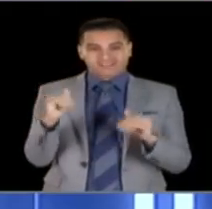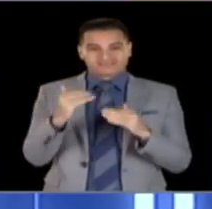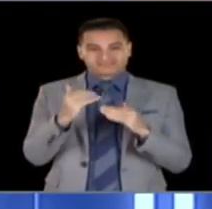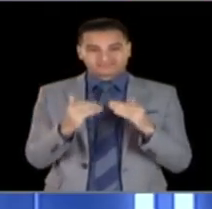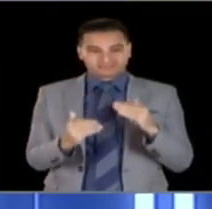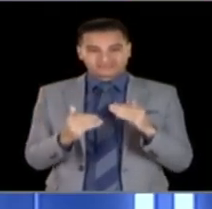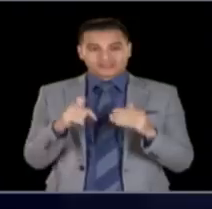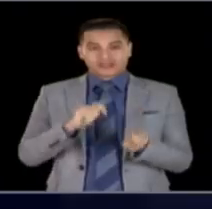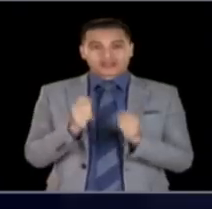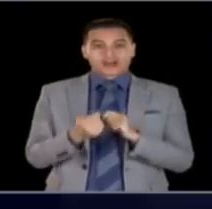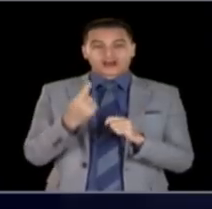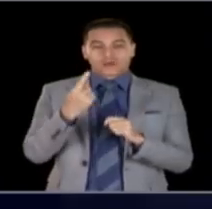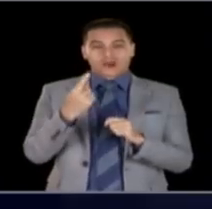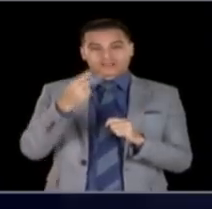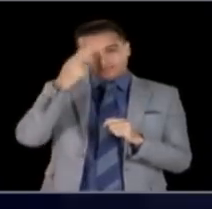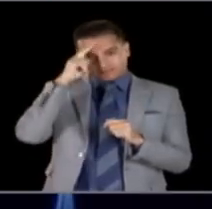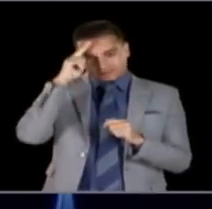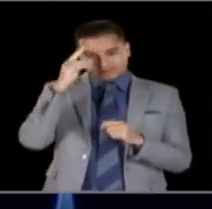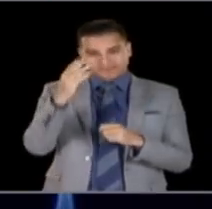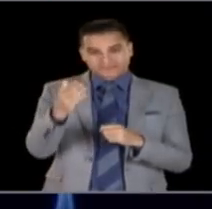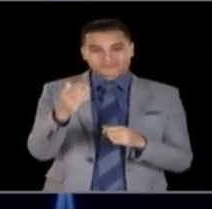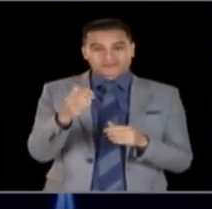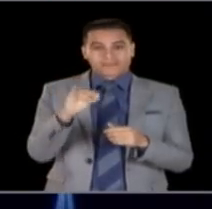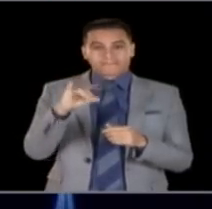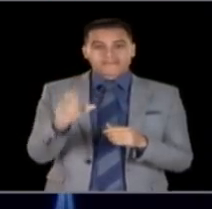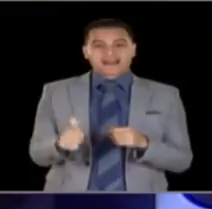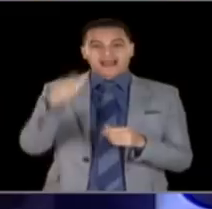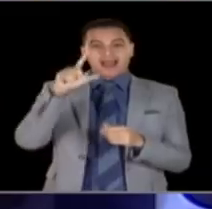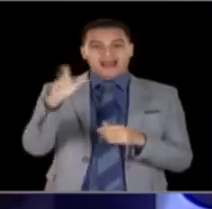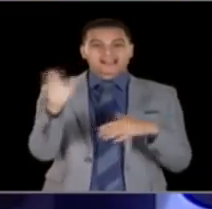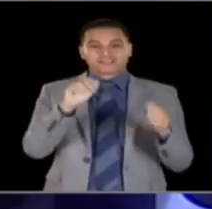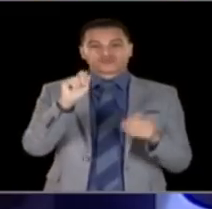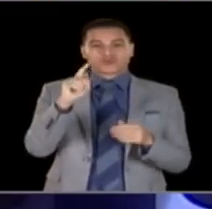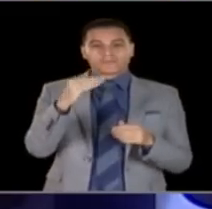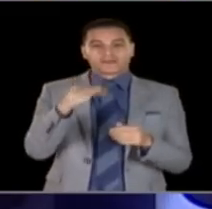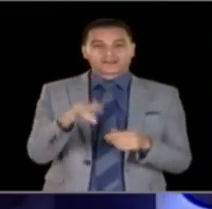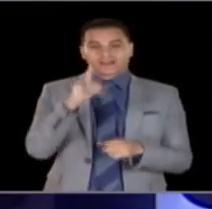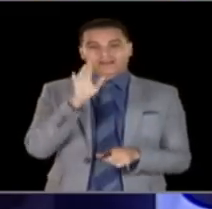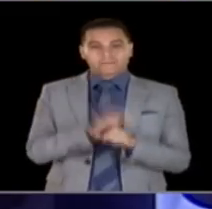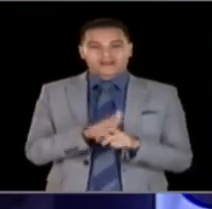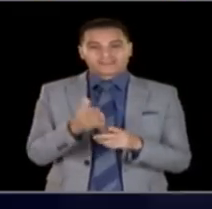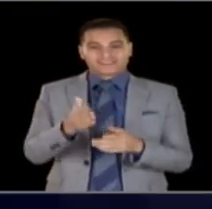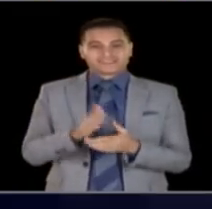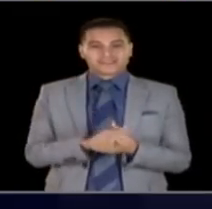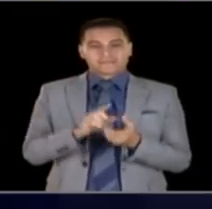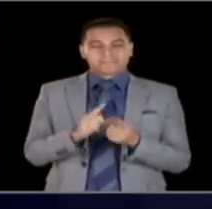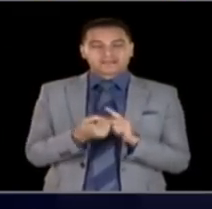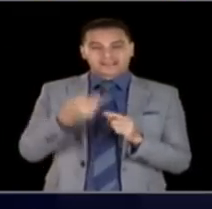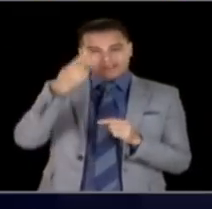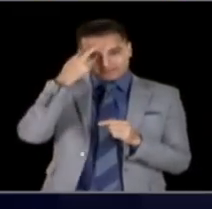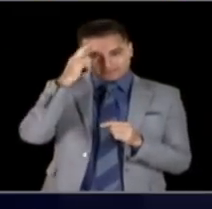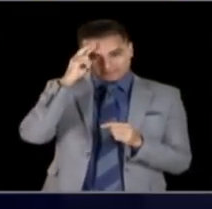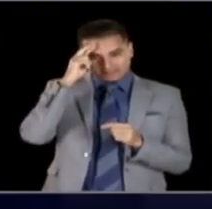وعندنا تغيير في فريق الضربة القاضية. منال صبحي كان الله في عونها، نزلت